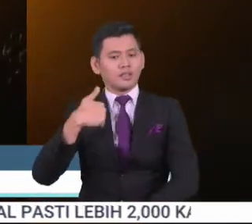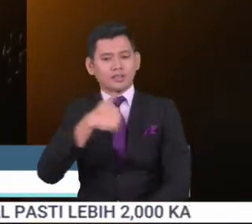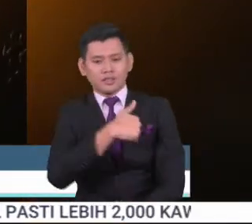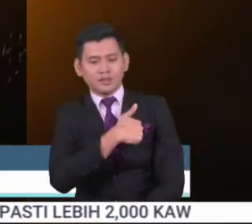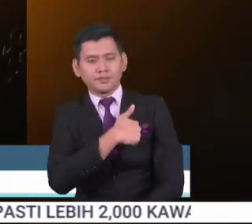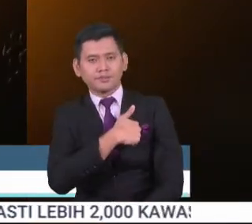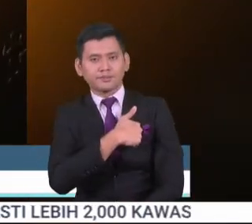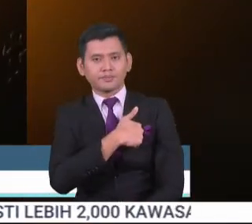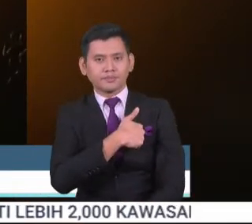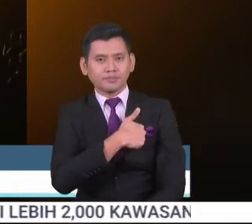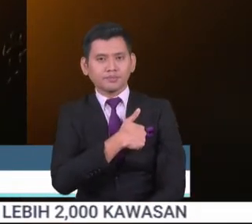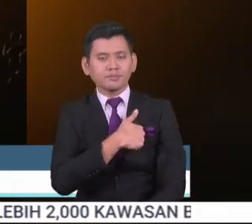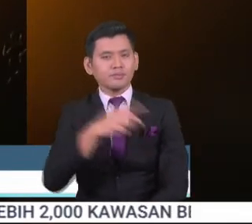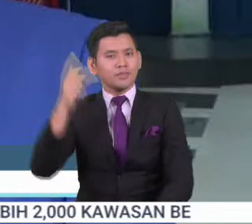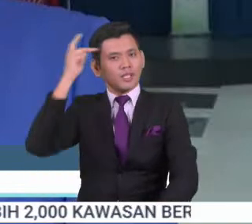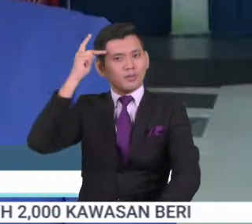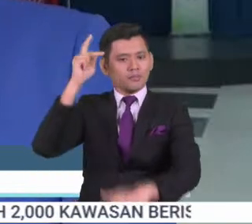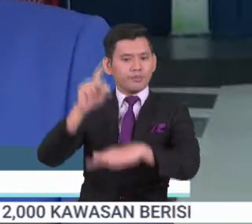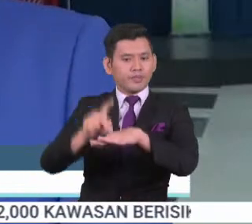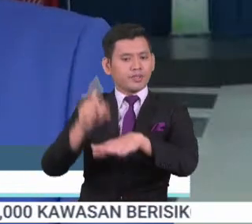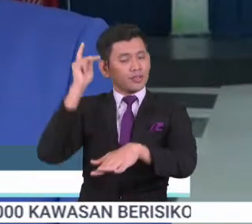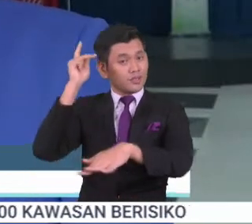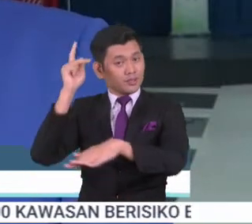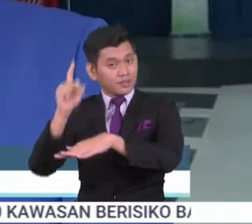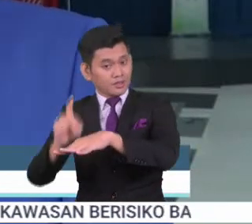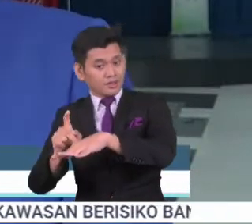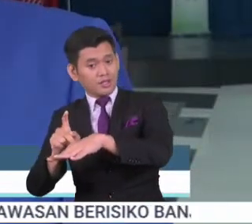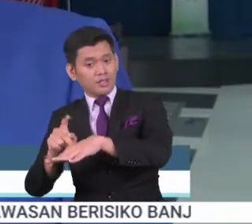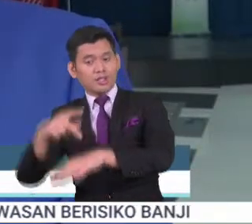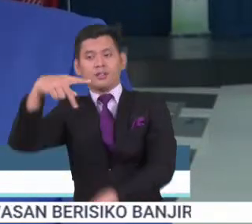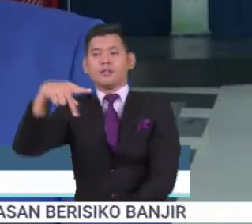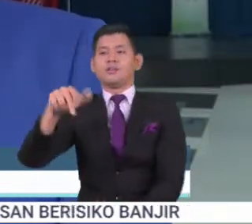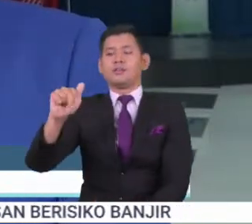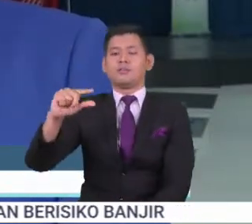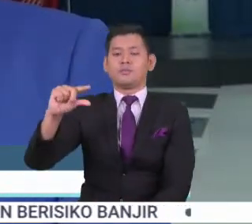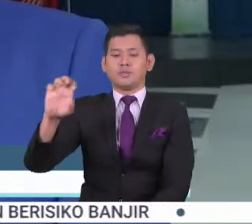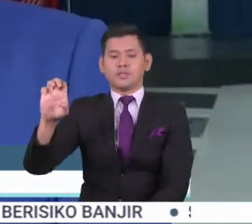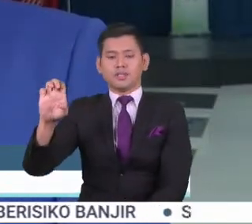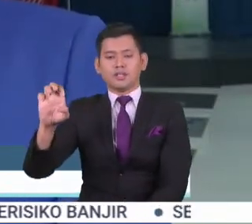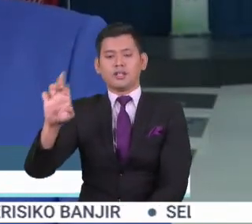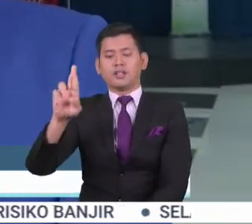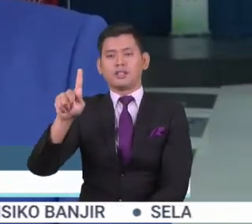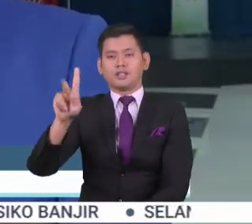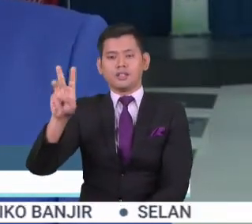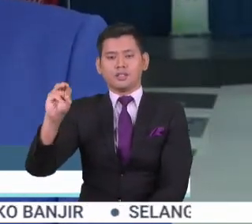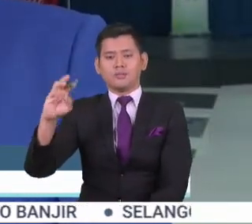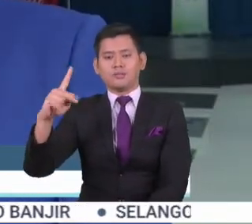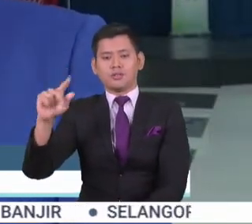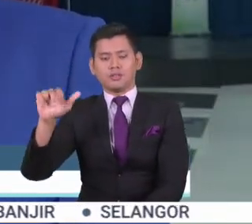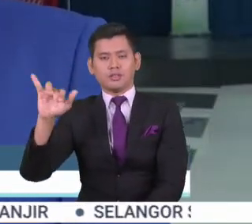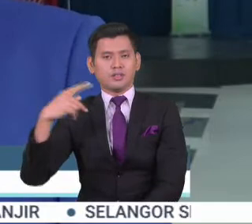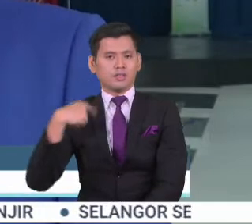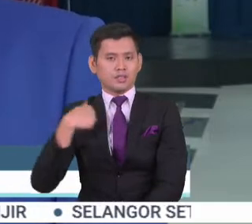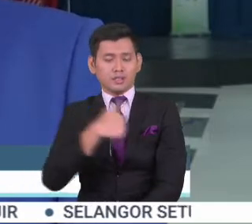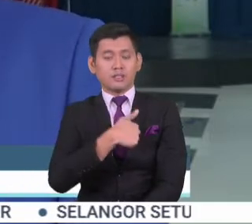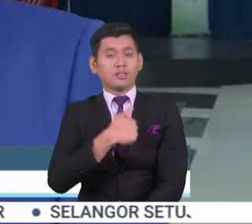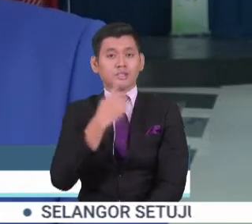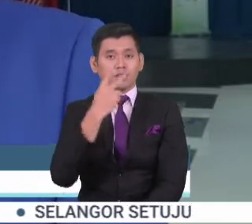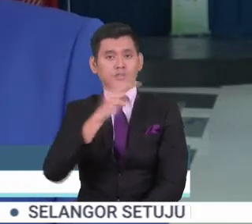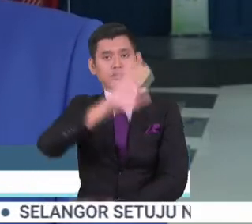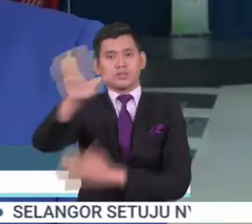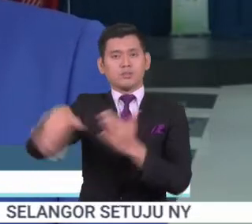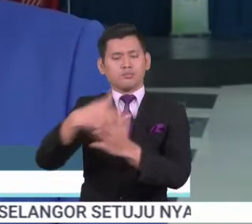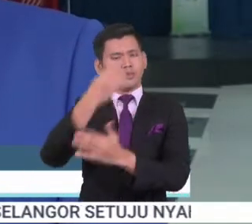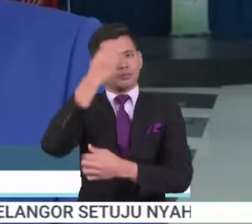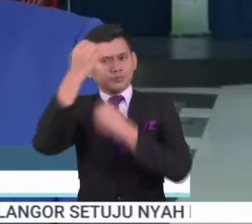turut memperkenal landing page di platform RTM Klik di mana semua